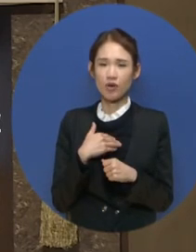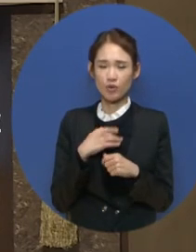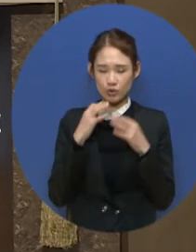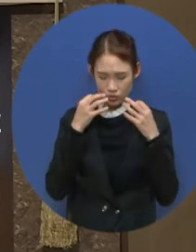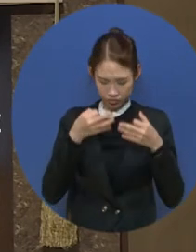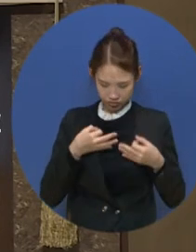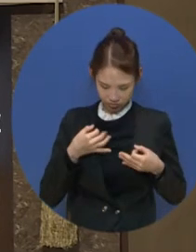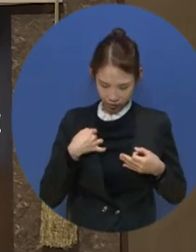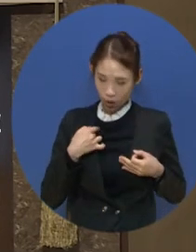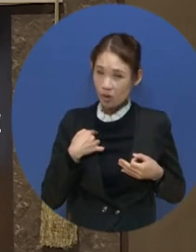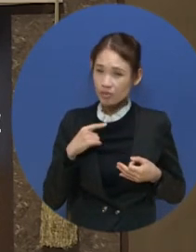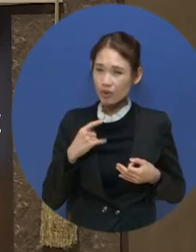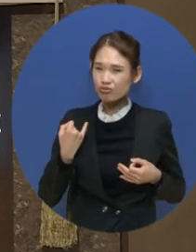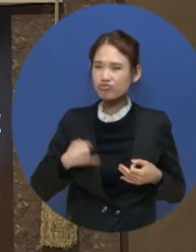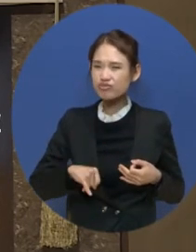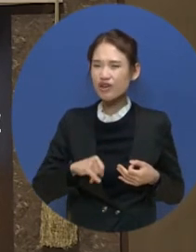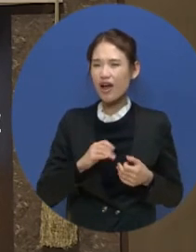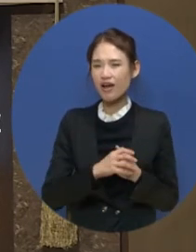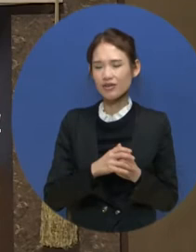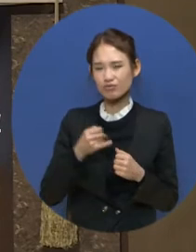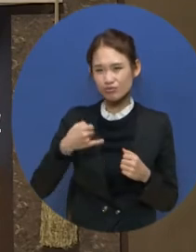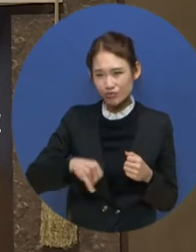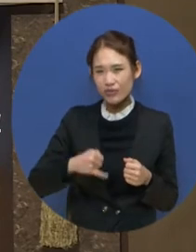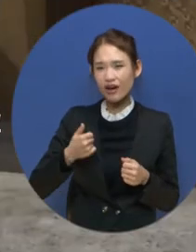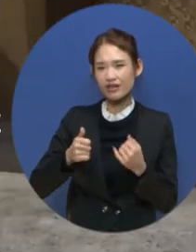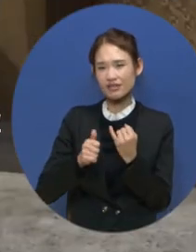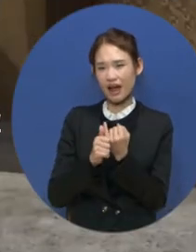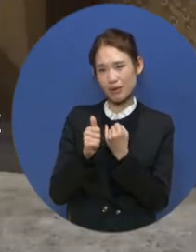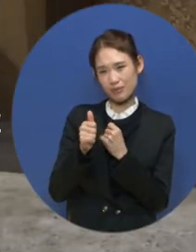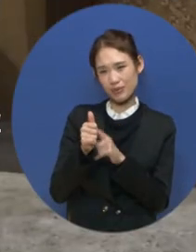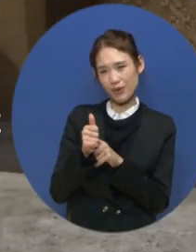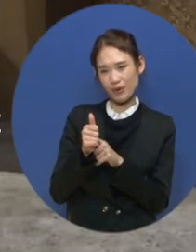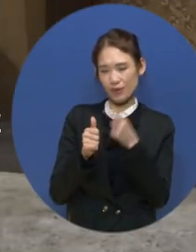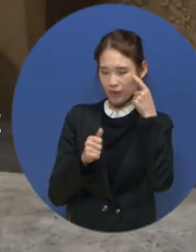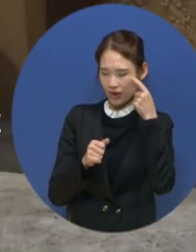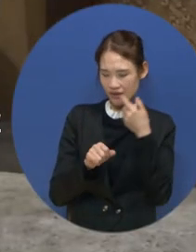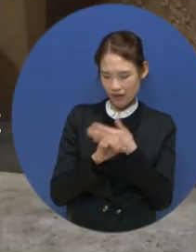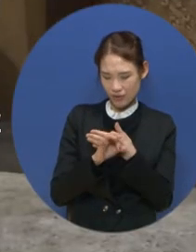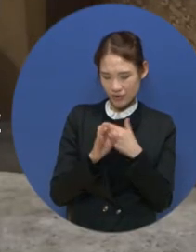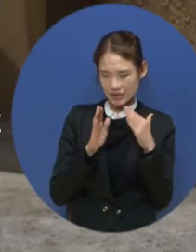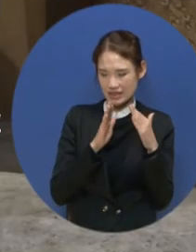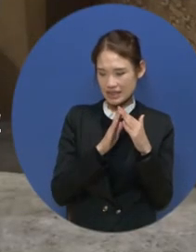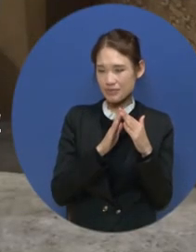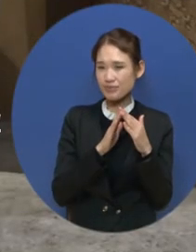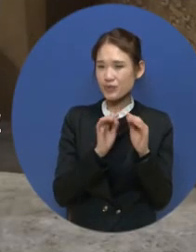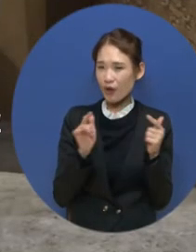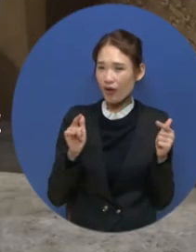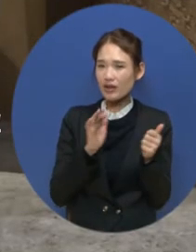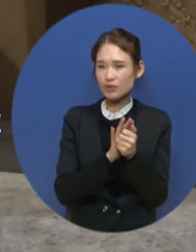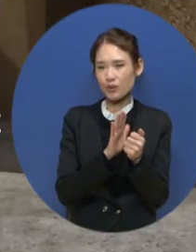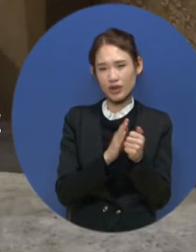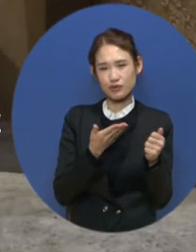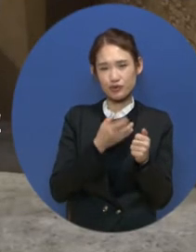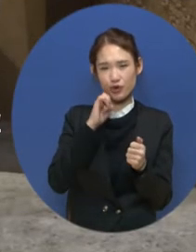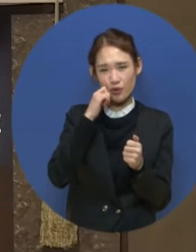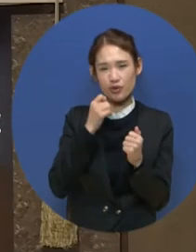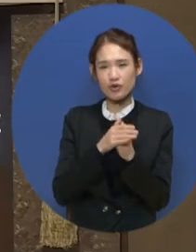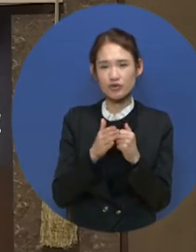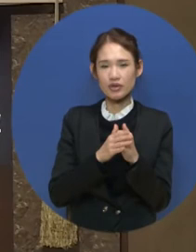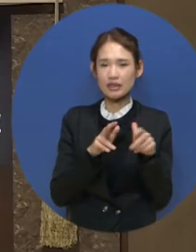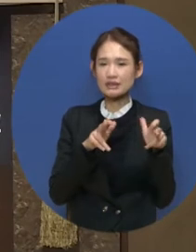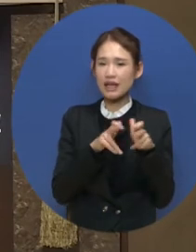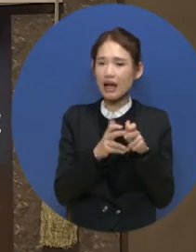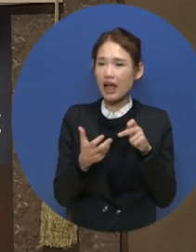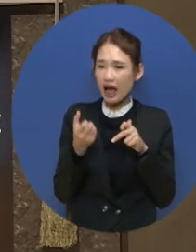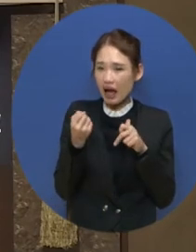보면 게 좀 불량 남편 인데요 가사 일을 잘 안 도 없기도 하고 뭐 이렇게 되는데 장애를 갖고 있는